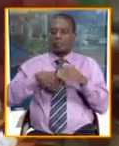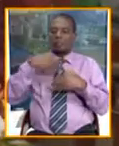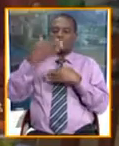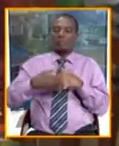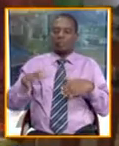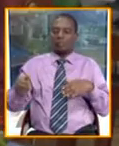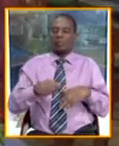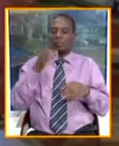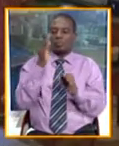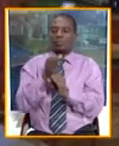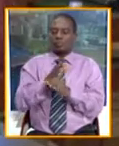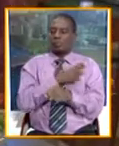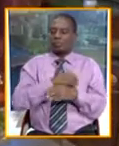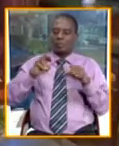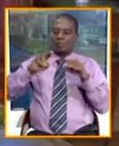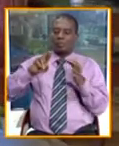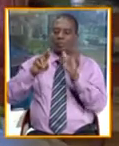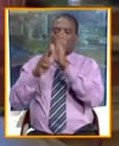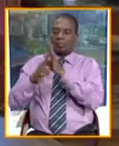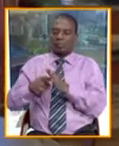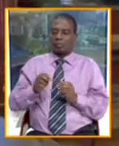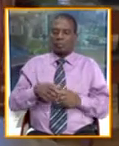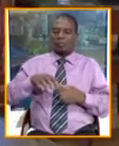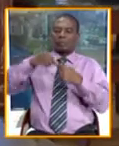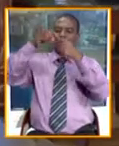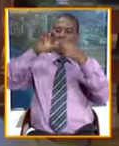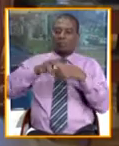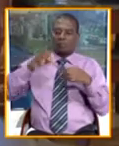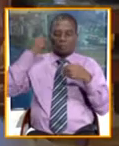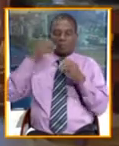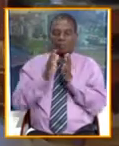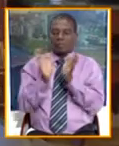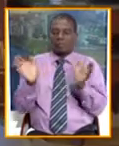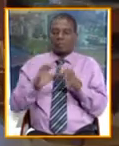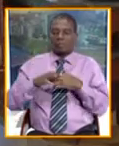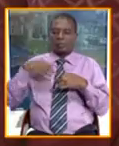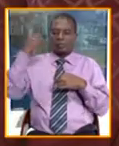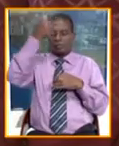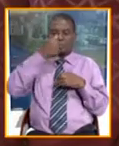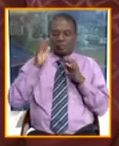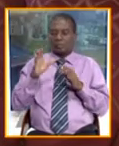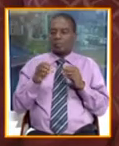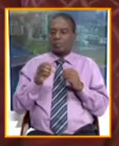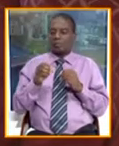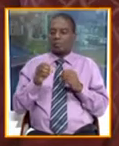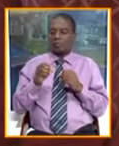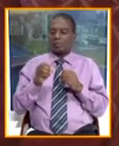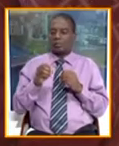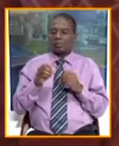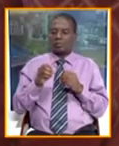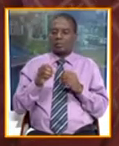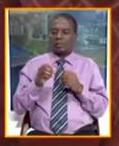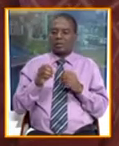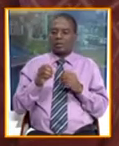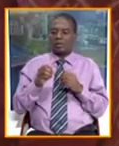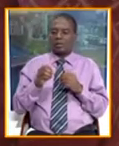de fonction, le représentant spécial du secrétaire général des Nations Unies pour l'Afrique de l'Ouest et le Sahel, Saleh